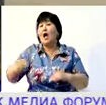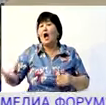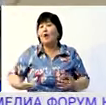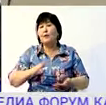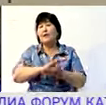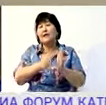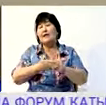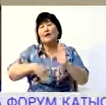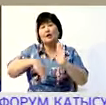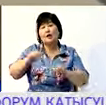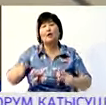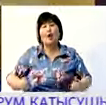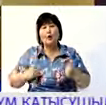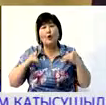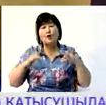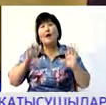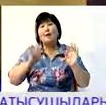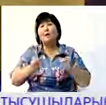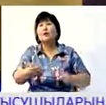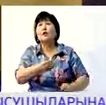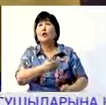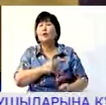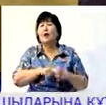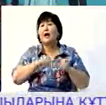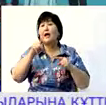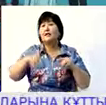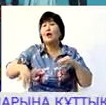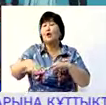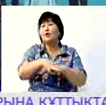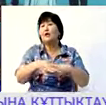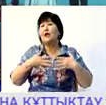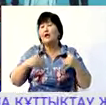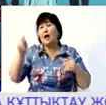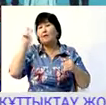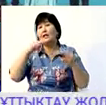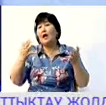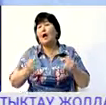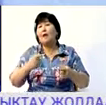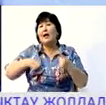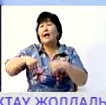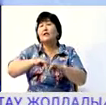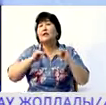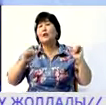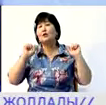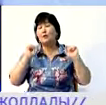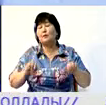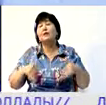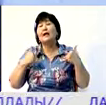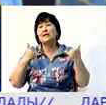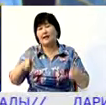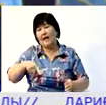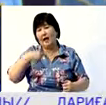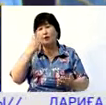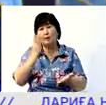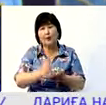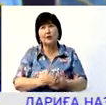әлеуметтік жағдайын жақсартуға күш салу. Президенттікке үміткер шалғайдағы жұрттың денсаулығы, білім алуы, кәсіп ашуына мүмкіндік жасалатынын айтып